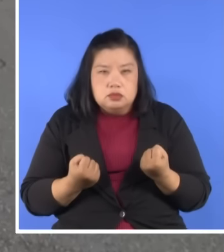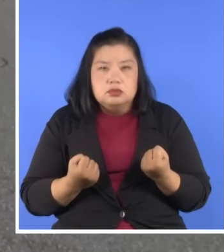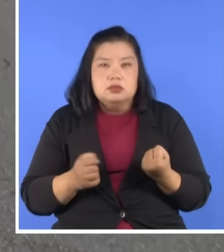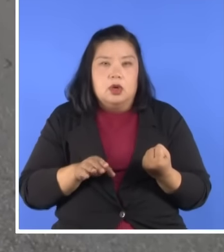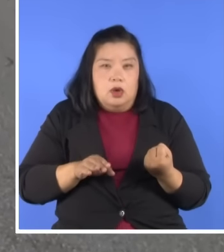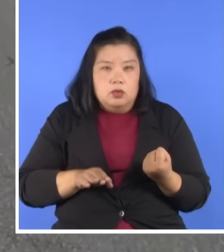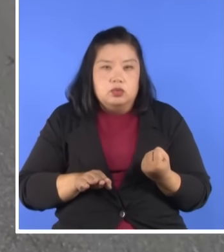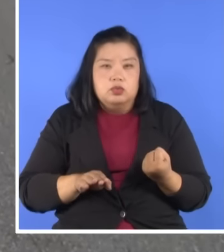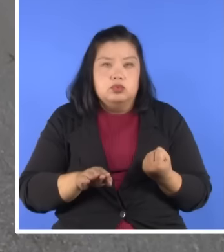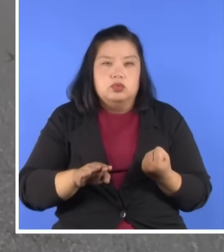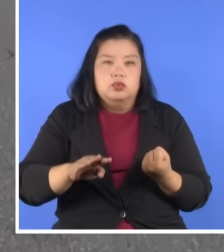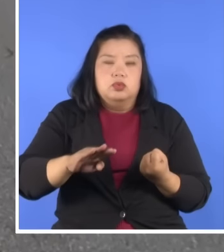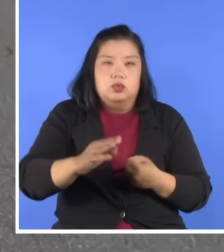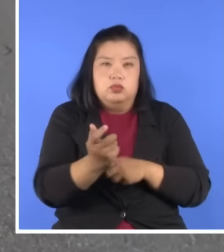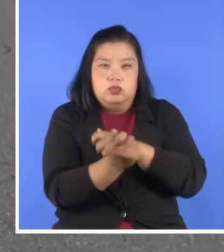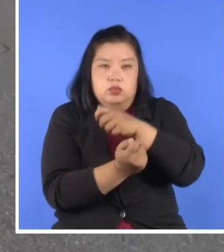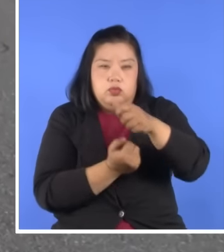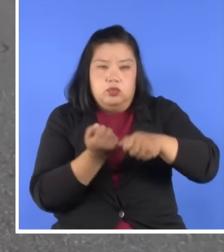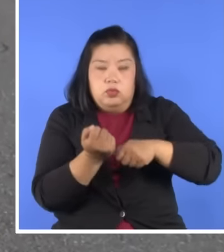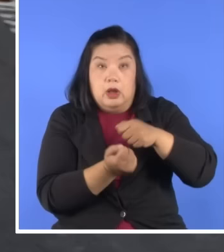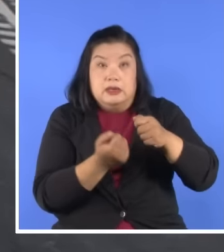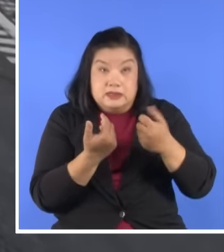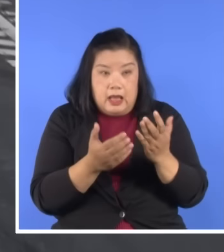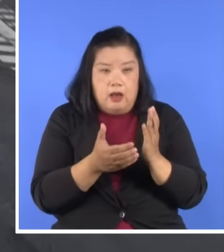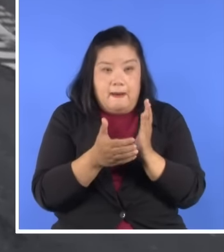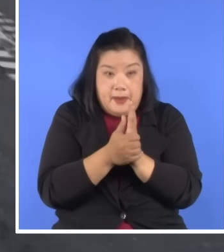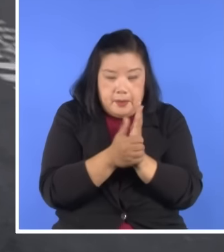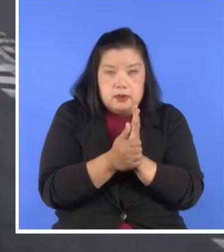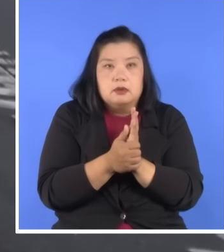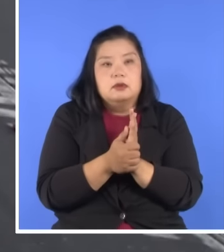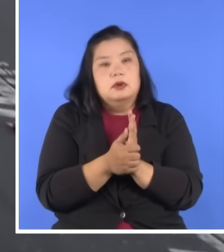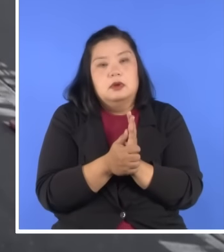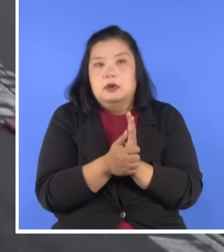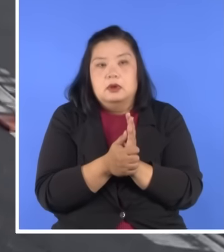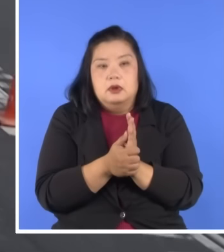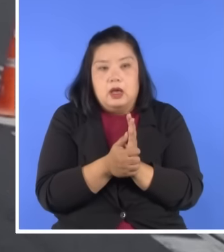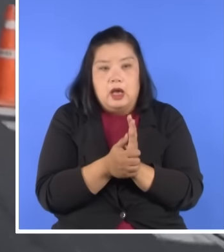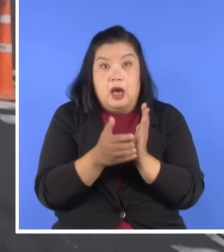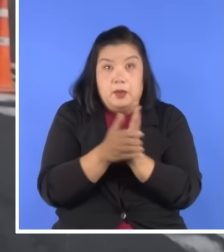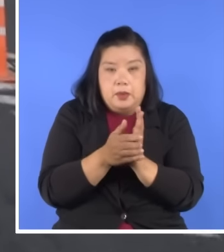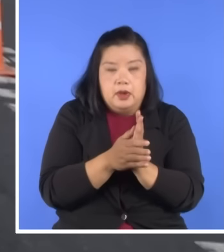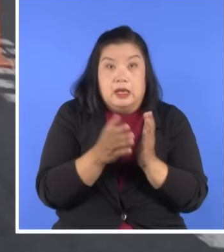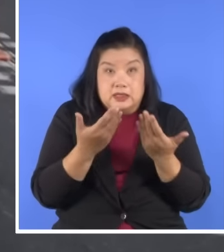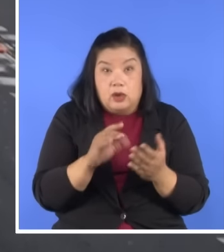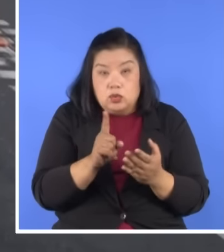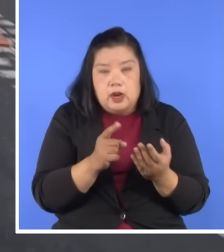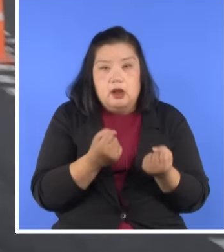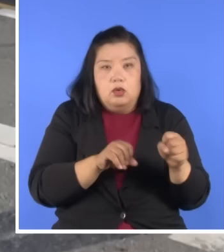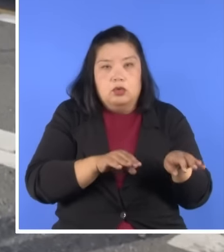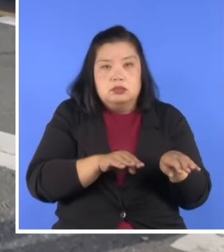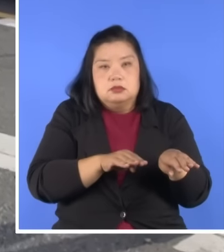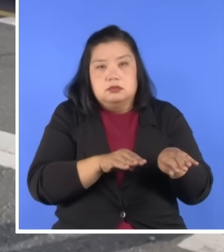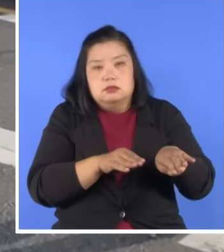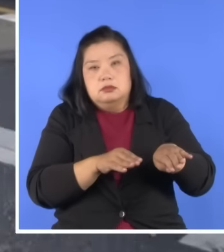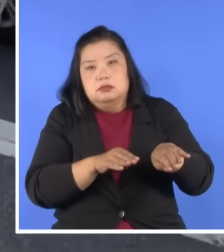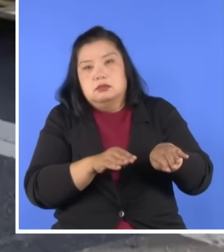ขณะเข้าโค้งเบรกทำให้ตัวพ่วงเขาบอกว่าเนี่ยโอ้โหเนี่ยแล้วก็ตัวแม่มันค่อยๆเอียงค่อยๆเอียงแล้วก็